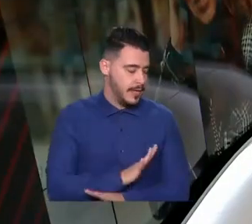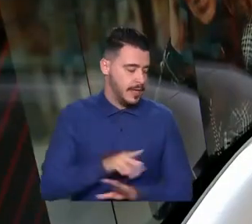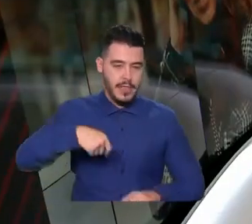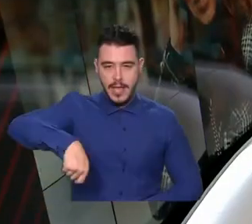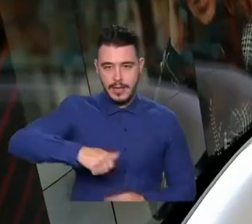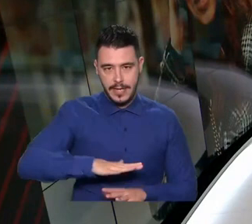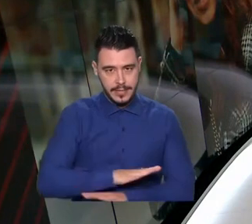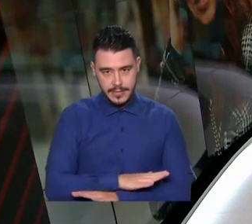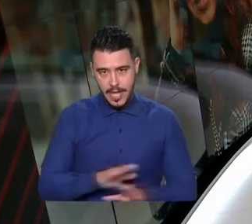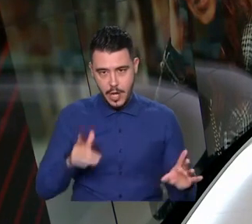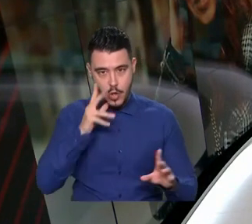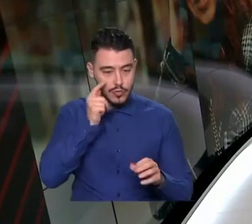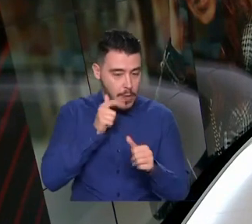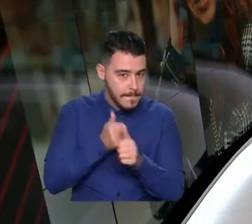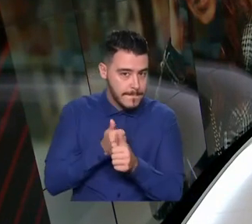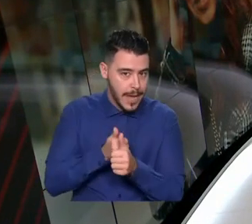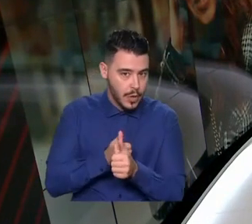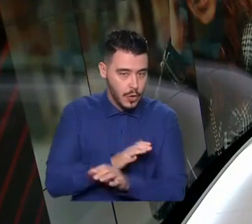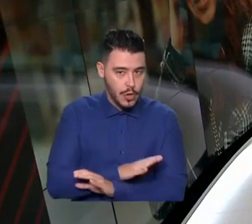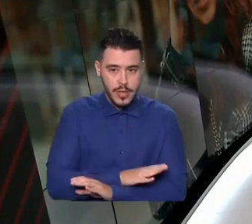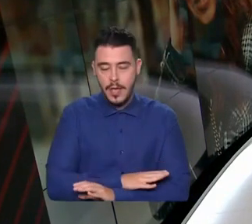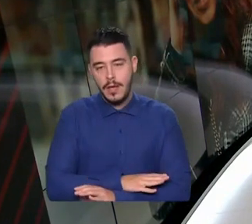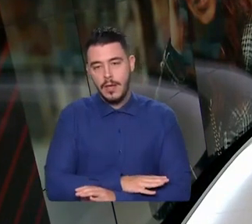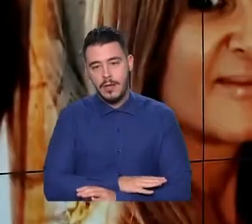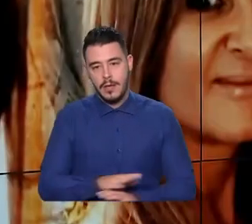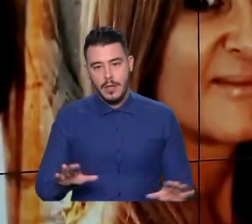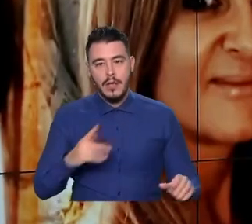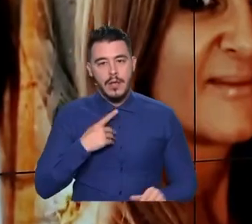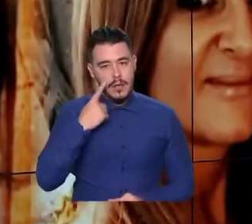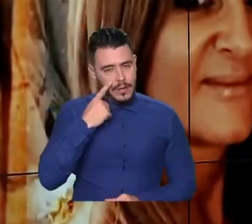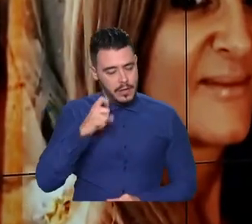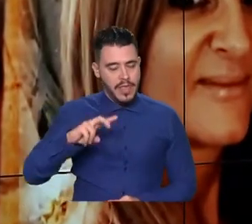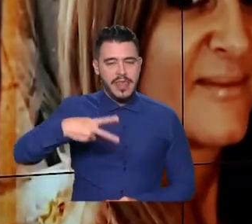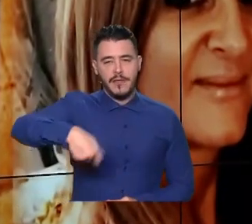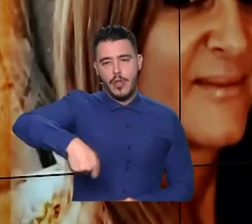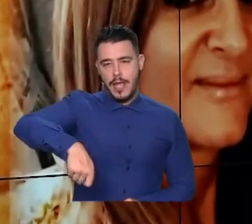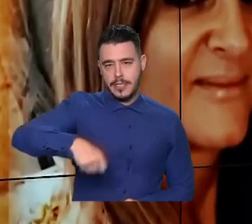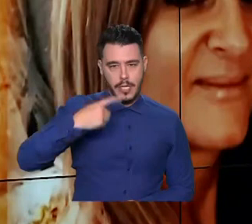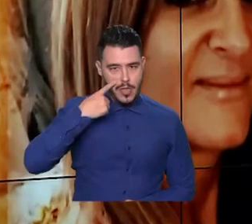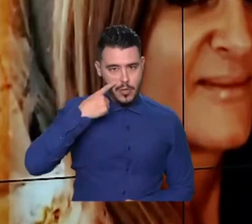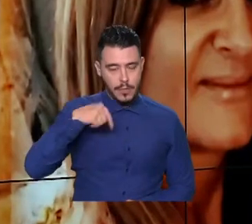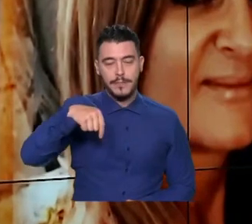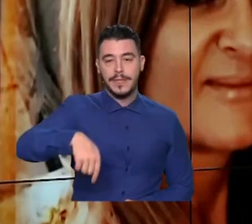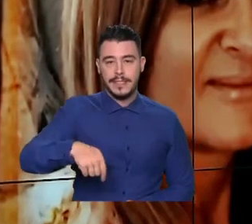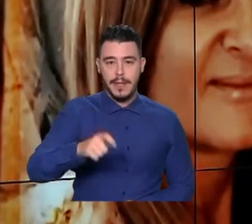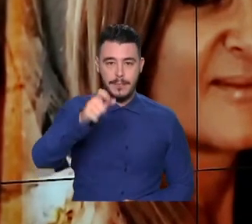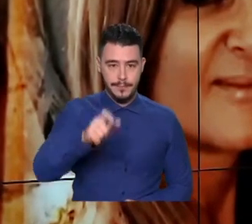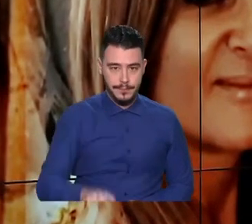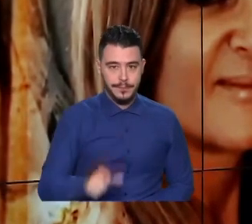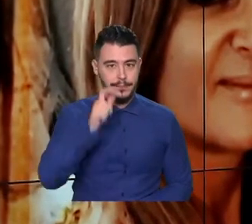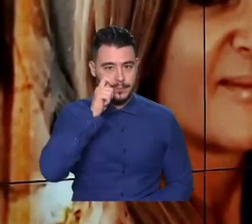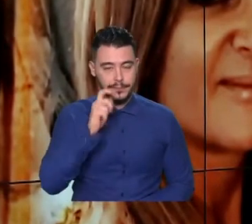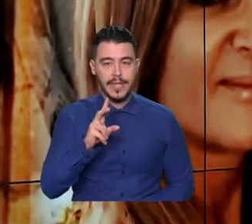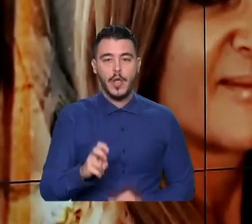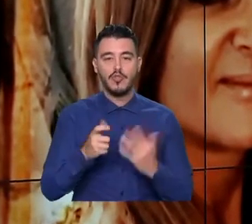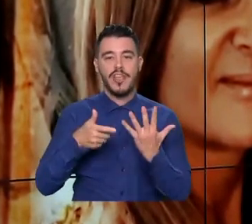παρακολουθήσαμε αυτή τη δίκη μέχρι το τέλος. Και είναι η ώρα τώρα να υποσχεθούμε πως θα την παρακολουθήσουμε και στο εφετείο. Σήμερα λοιπόν, ο 27χρονος, ο οποίος οδηγούσε